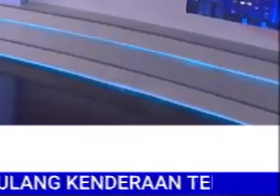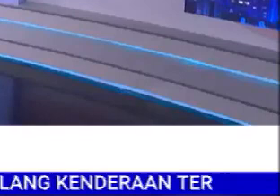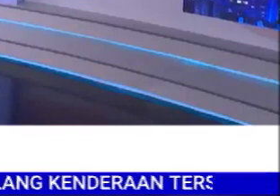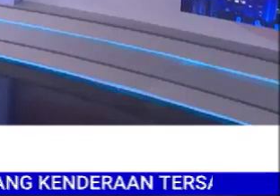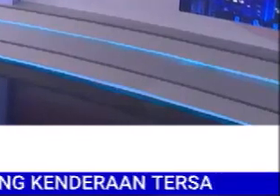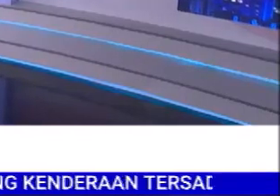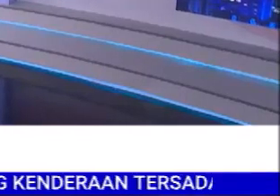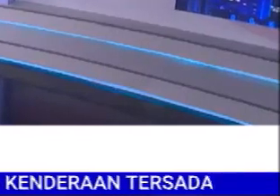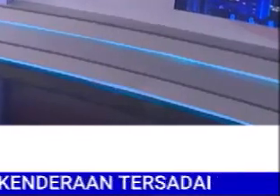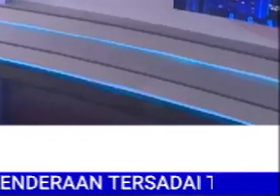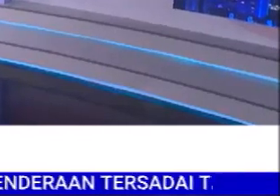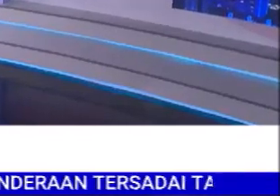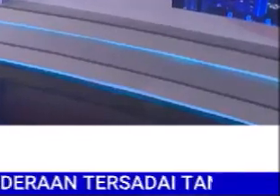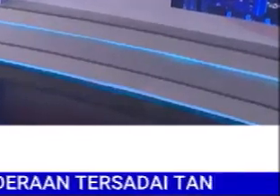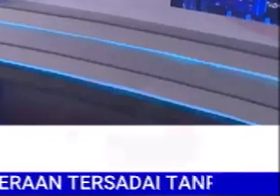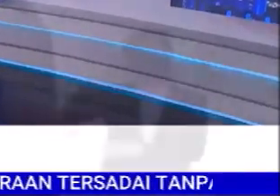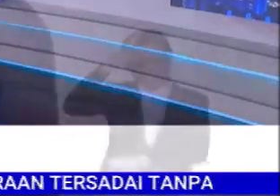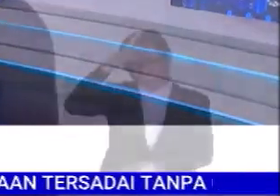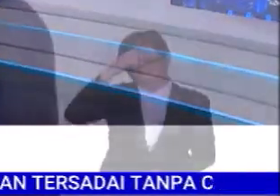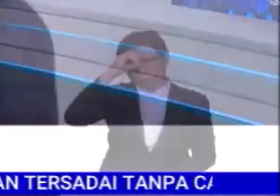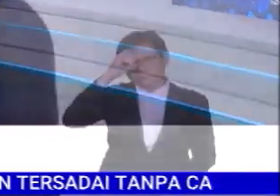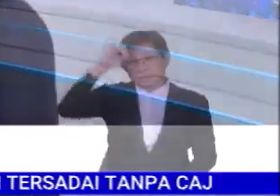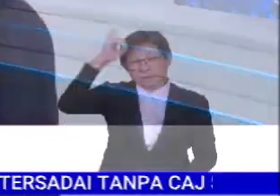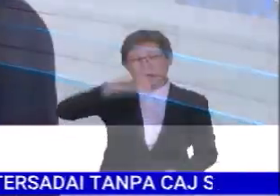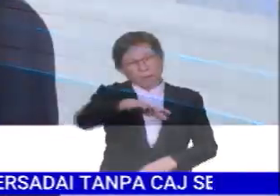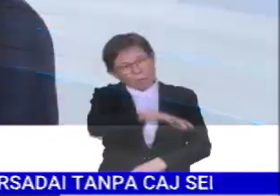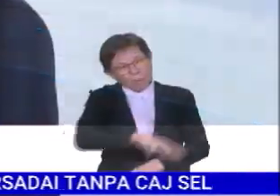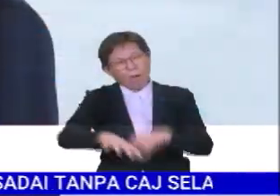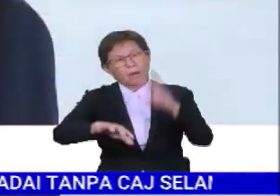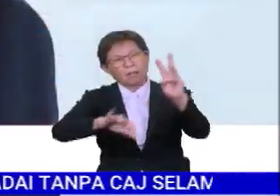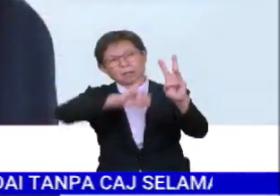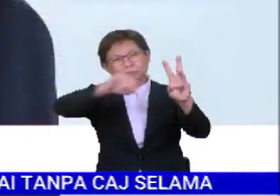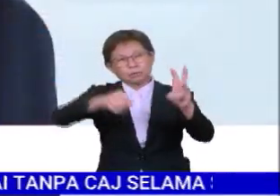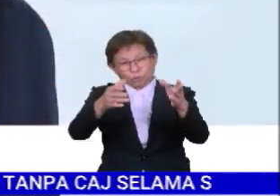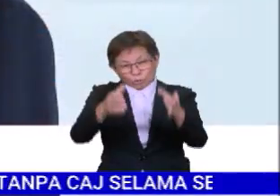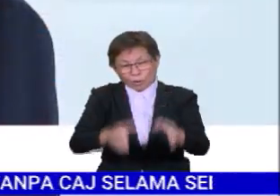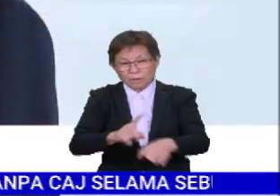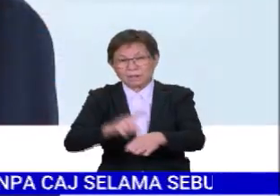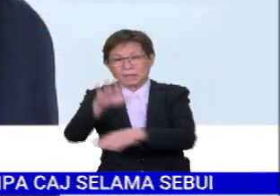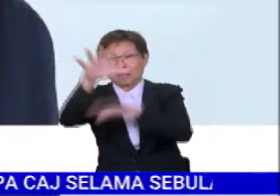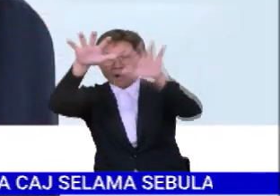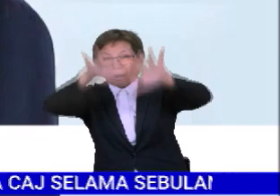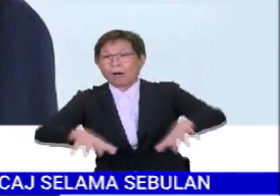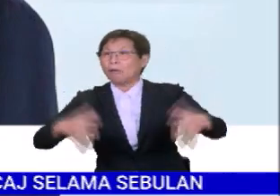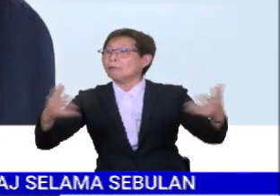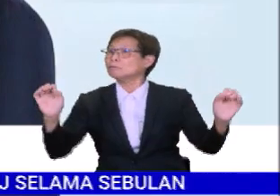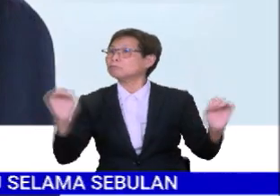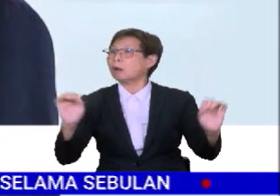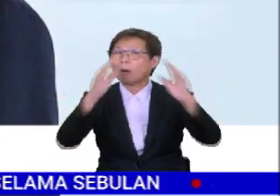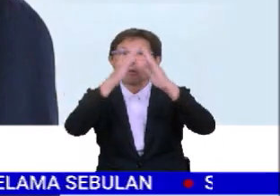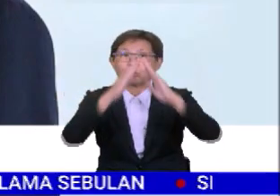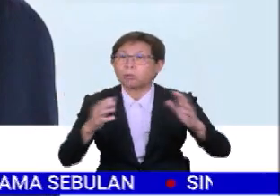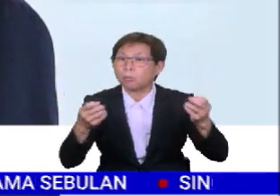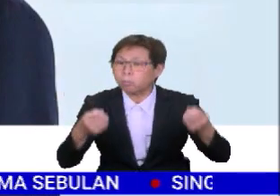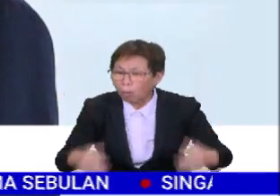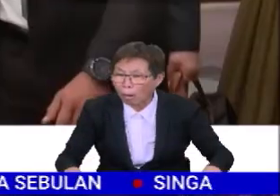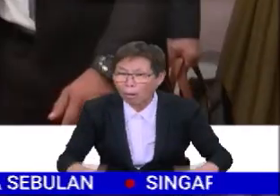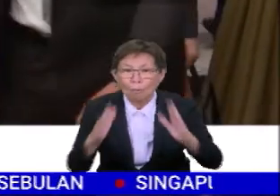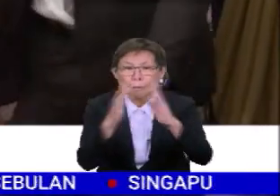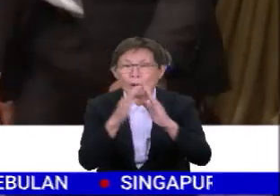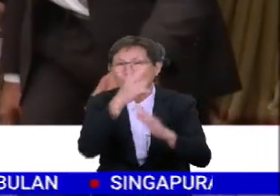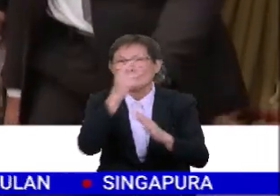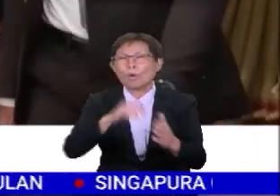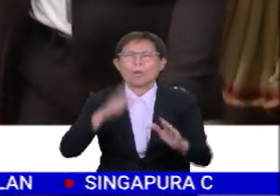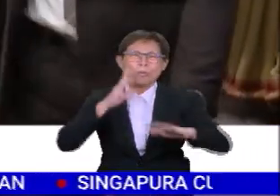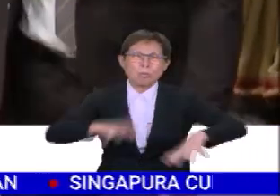Sejak lebih dua tahun lalu, menurut Datuk Sri Ismail, anggaran 6 juta orang di Asia Tenggara telah hilang tempat tinggal akibat banjir,